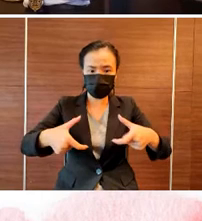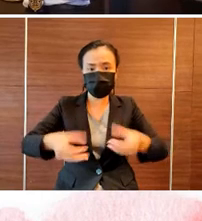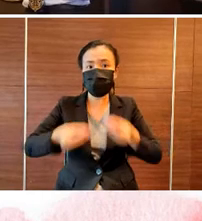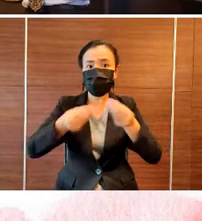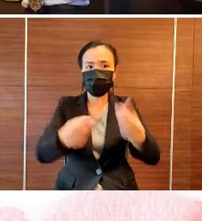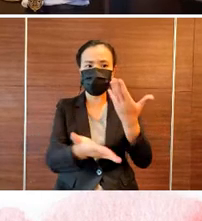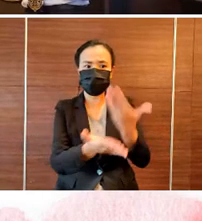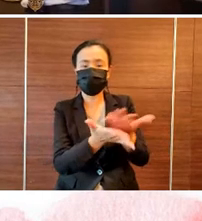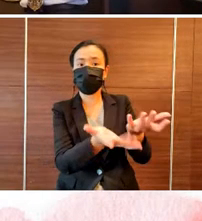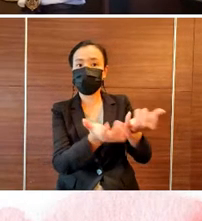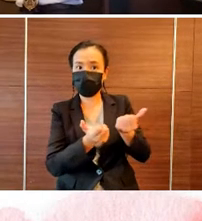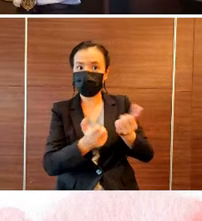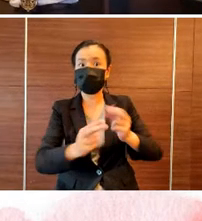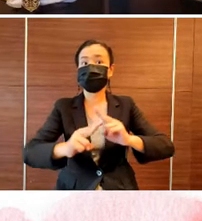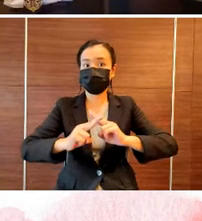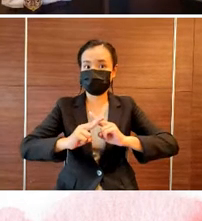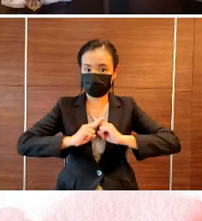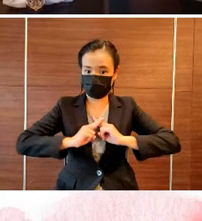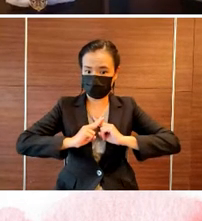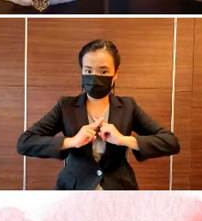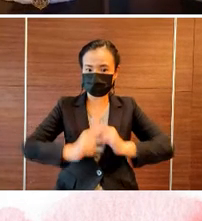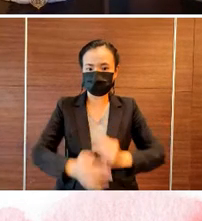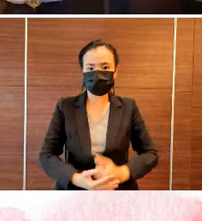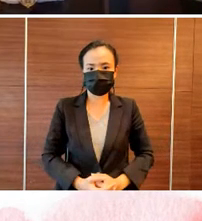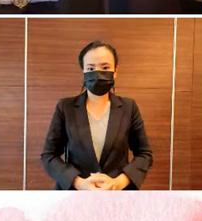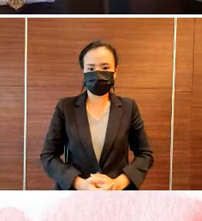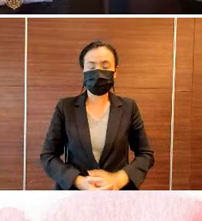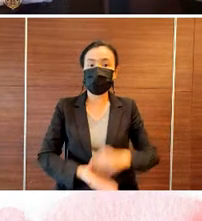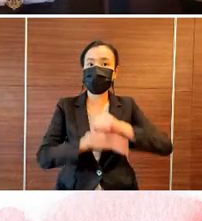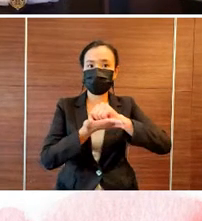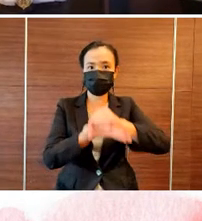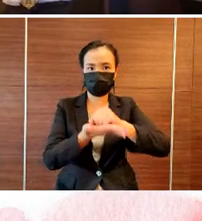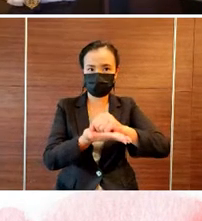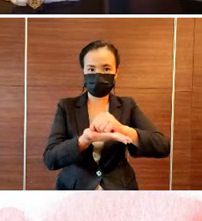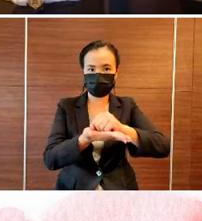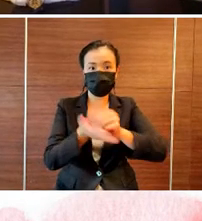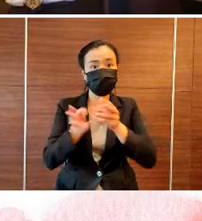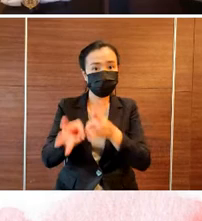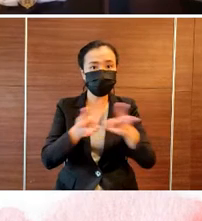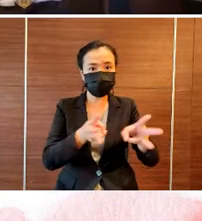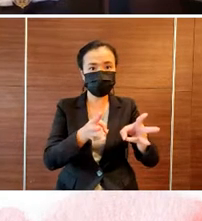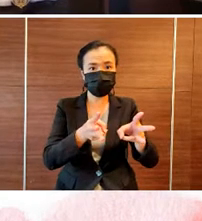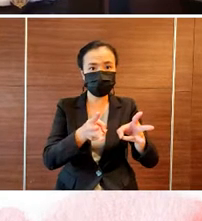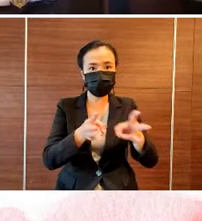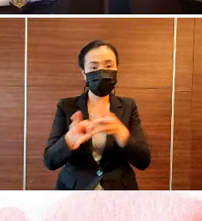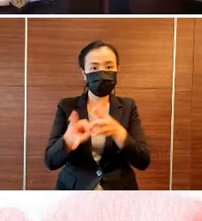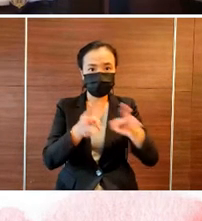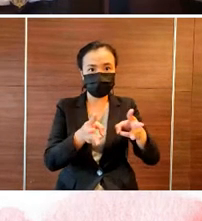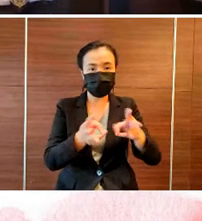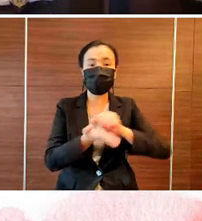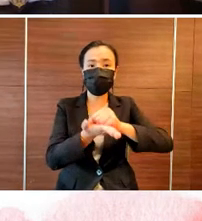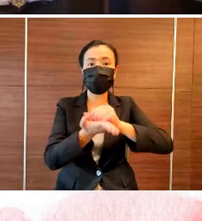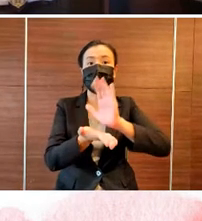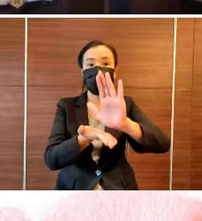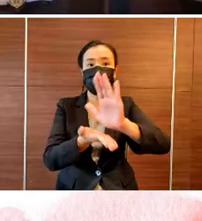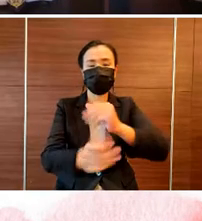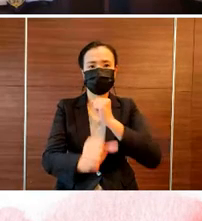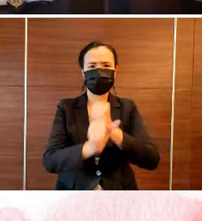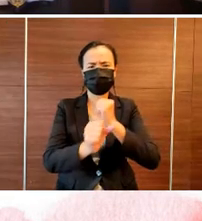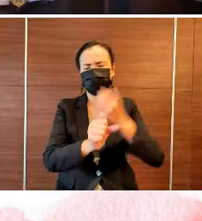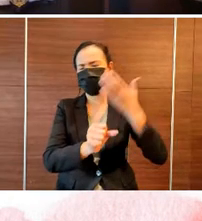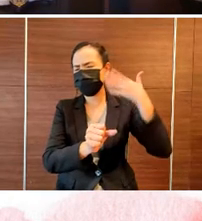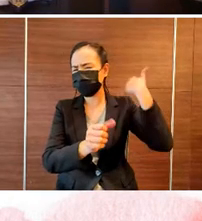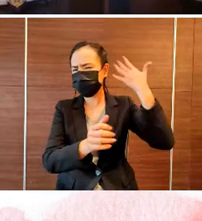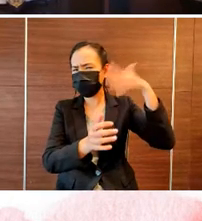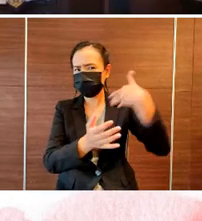องนะครับอันนี้คือบริการของรูปแบบของ KPLHS นะครับนะดำเนินการมานาน